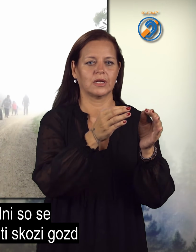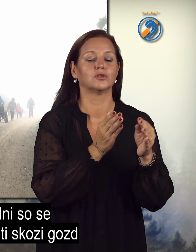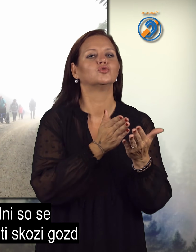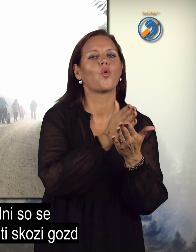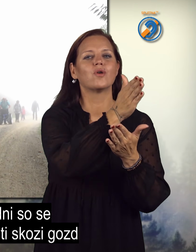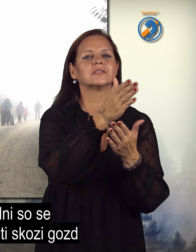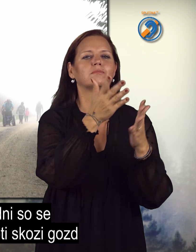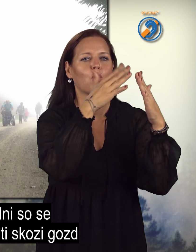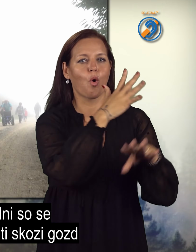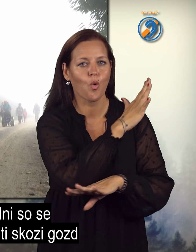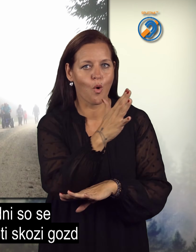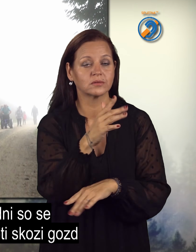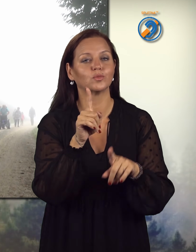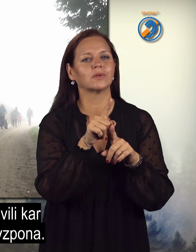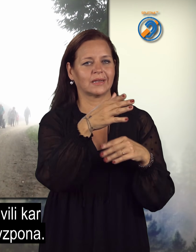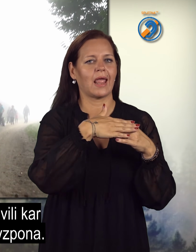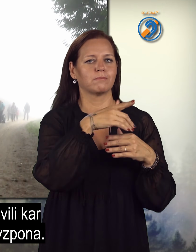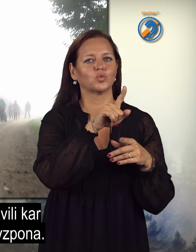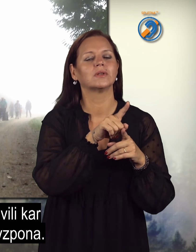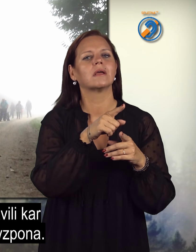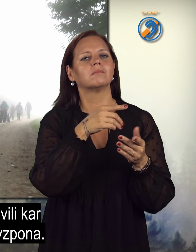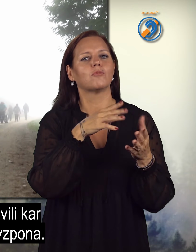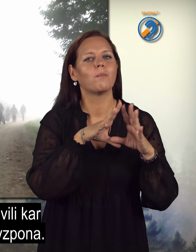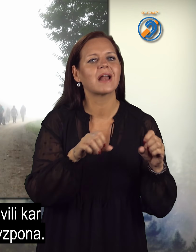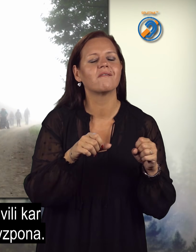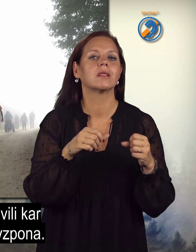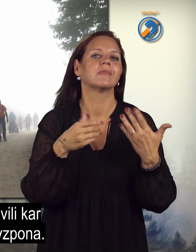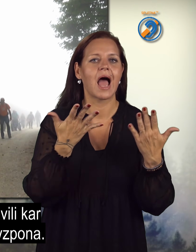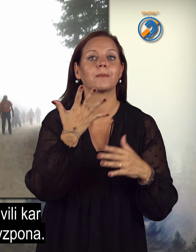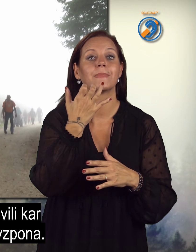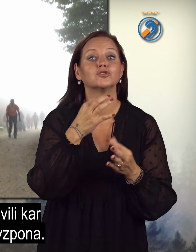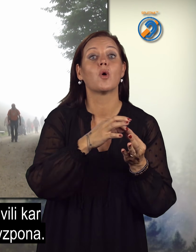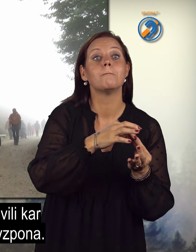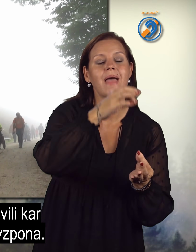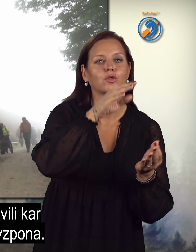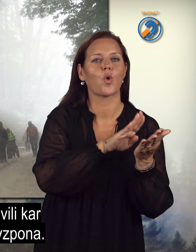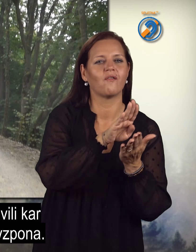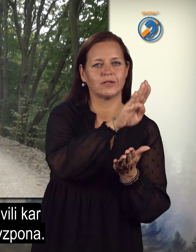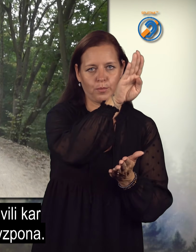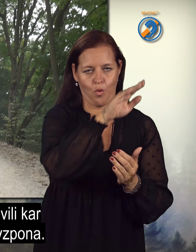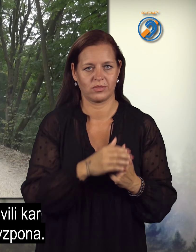daljši poti skozi gozd in pri tem opravili kar 500 metrov vzpona.